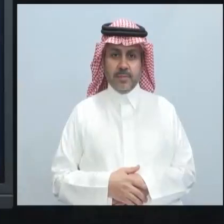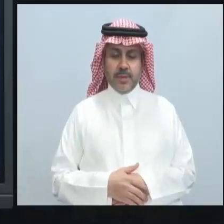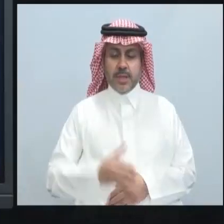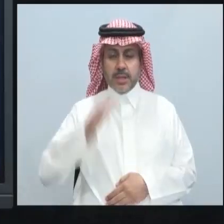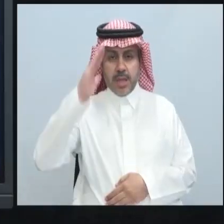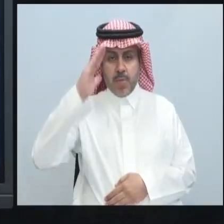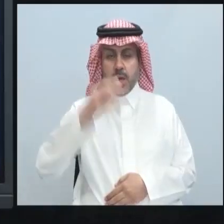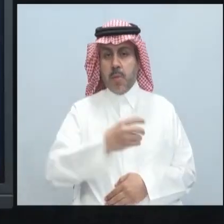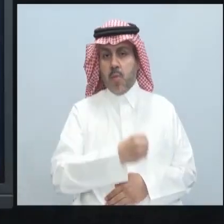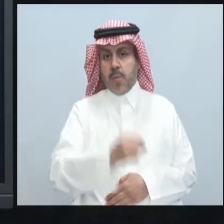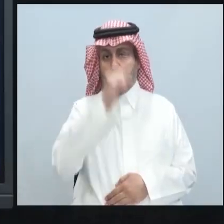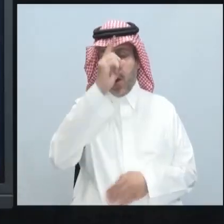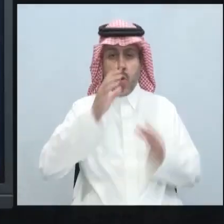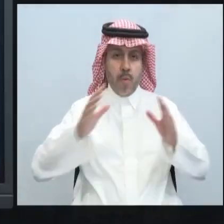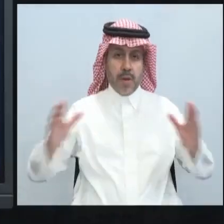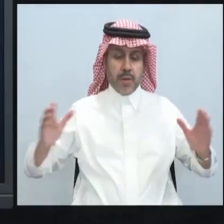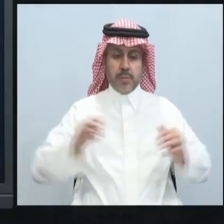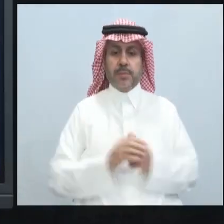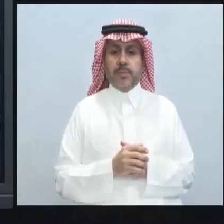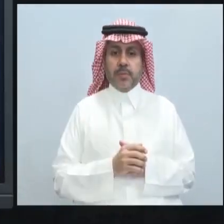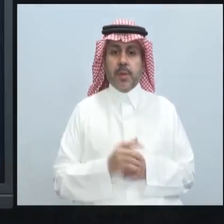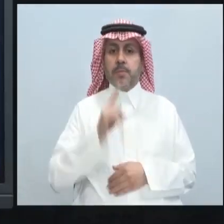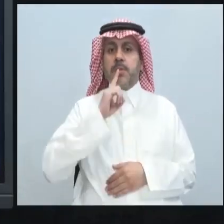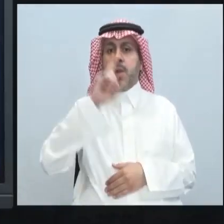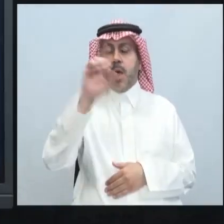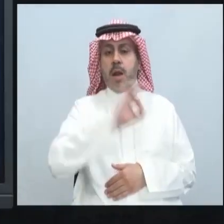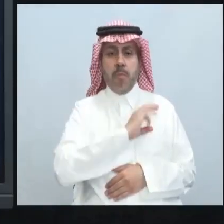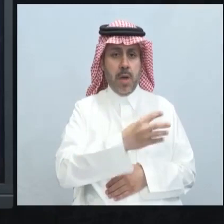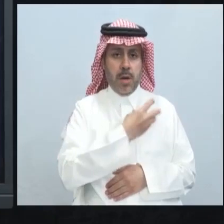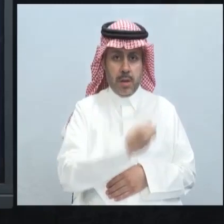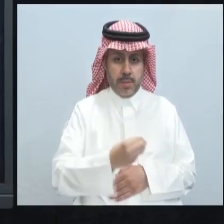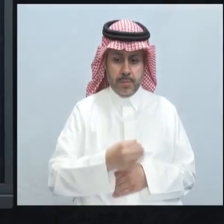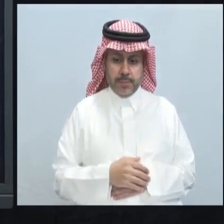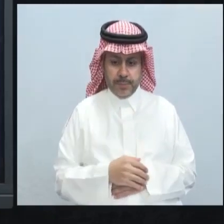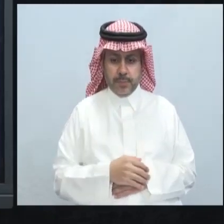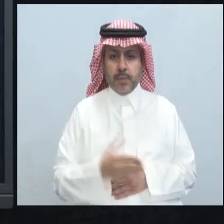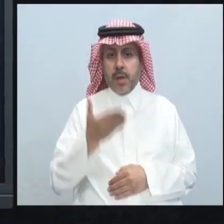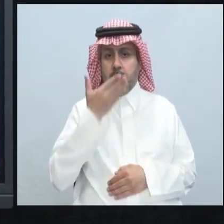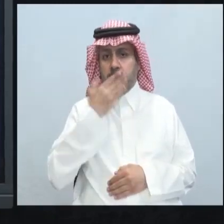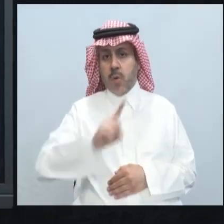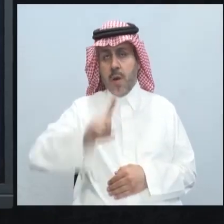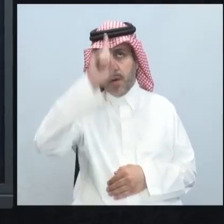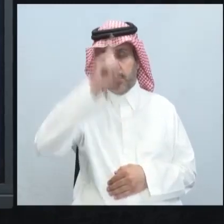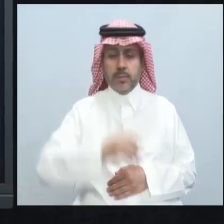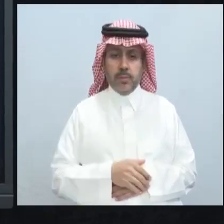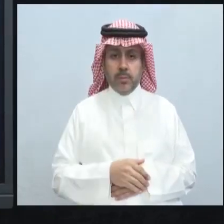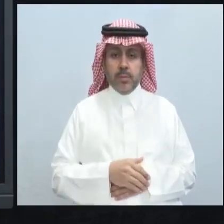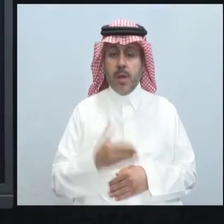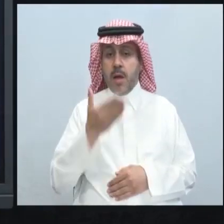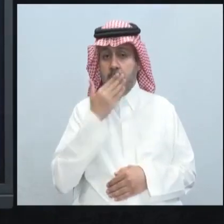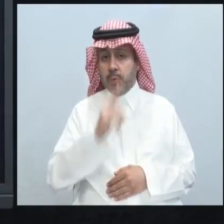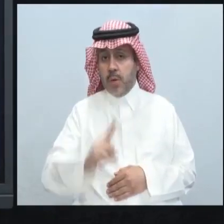السلام عليكم ورحمه الله وبركاته بسم الله الرحمن الرحيم الحمد لله الحمد لله